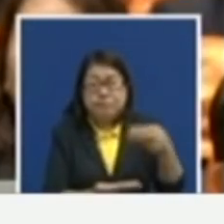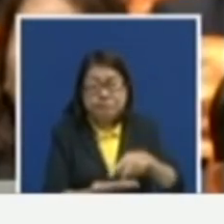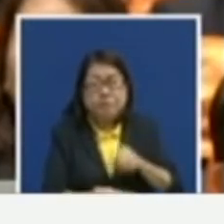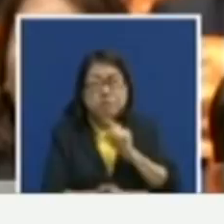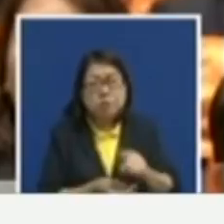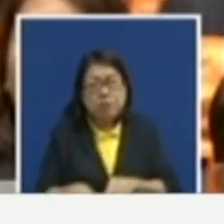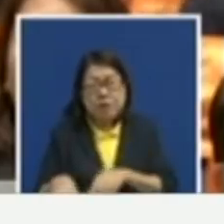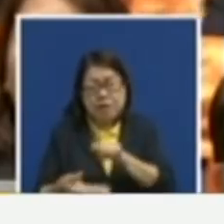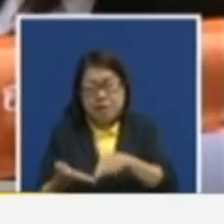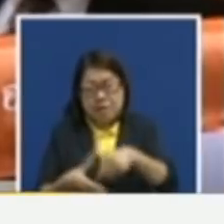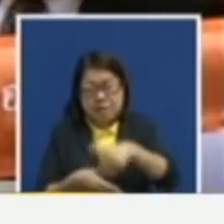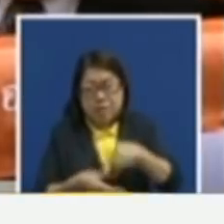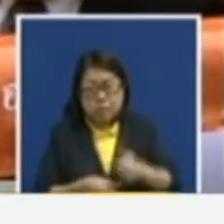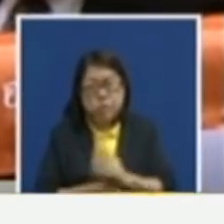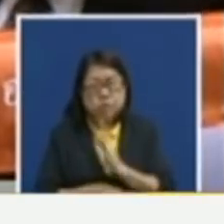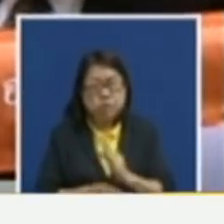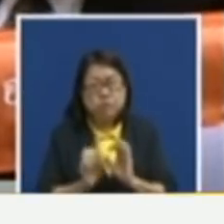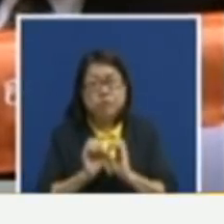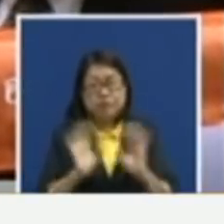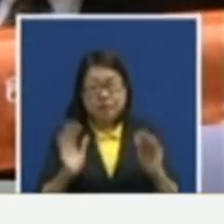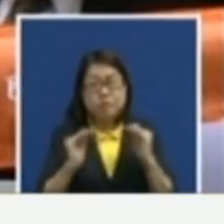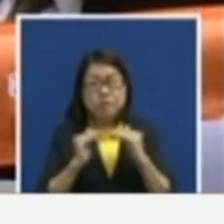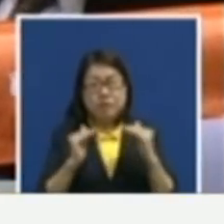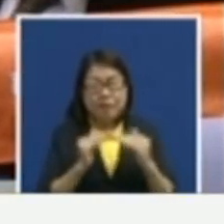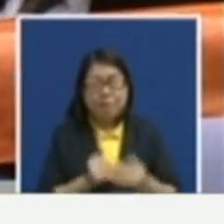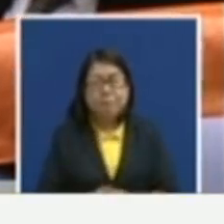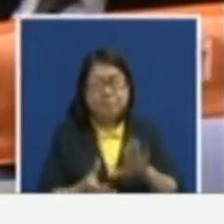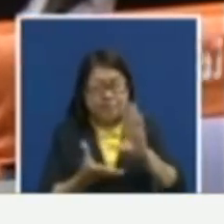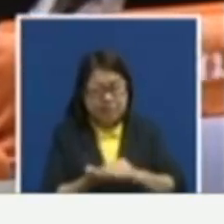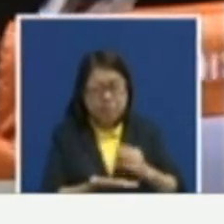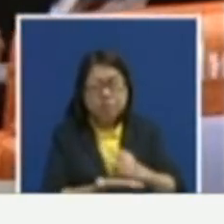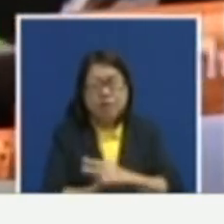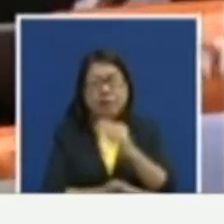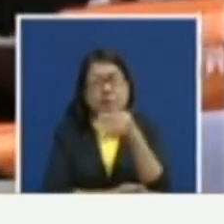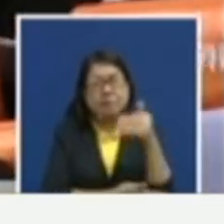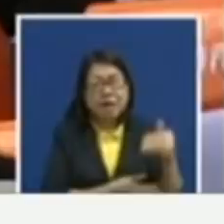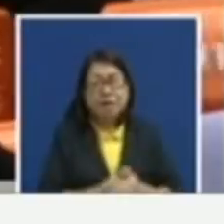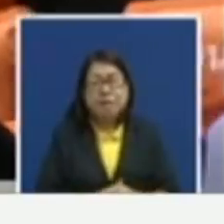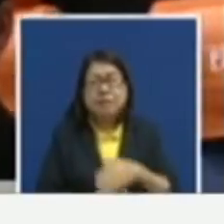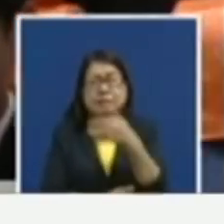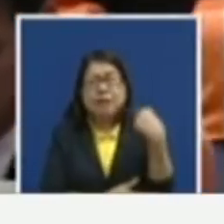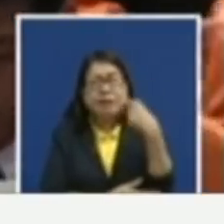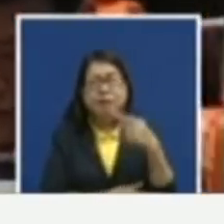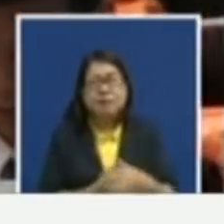การเลือกตั้งต้องสุจริตและเที่ยงธรรมเป็นวาระแห่งชาติชาติไหน